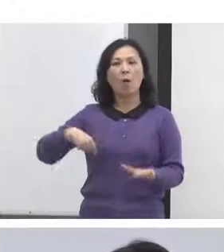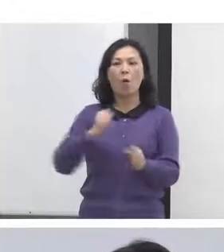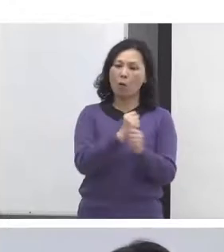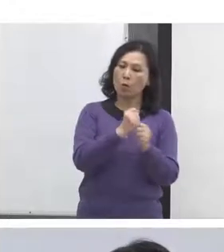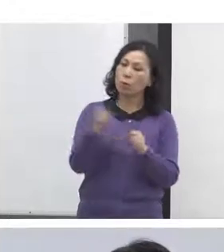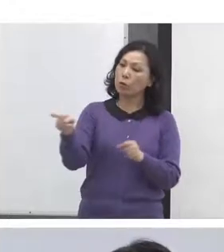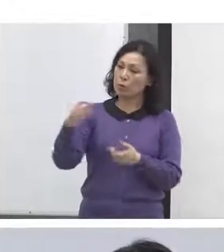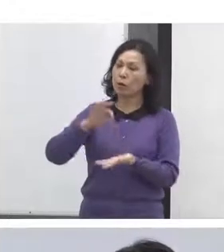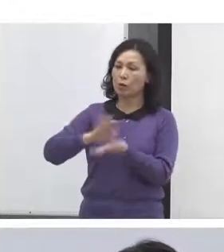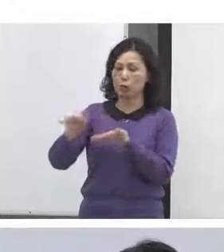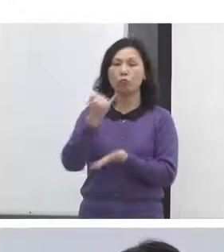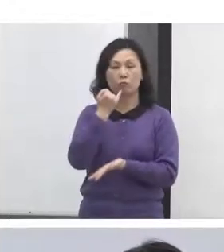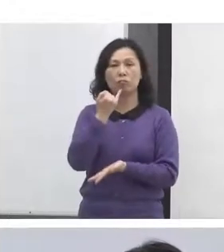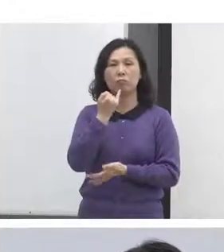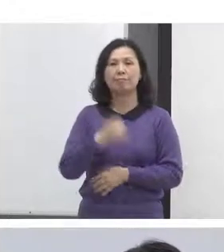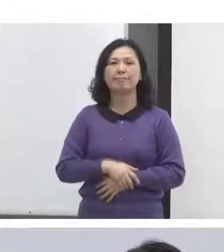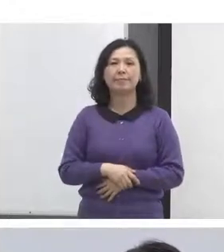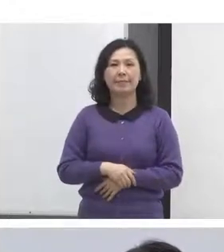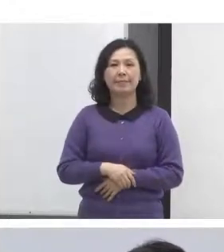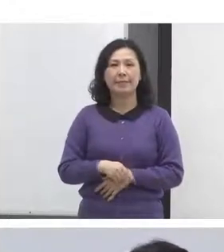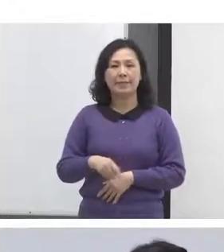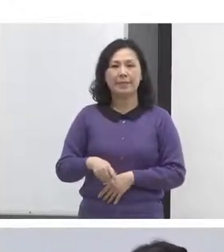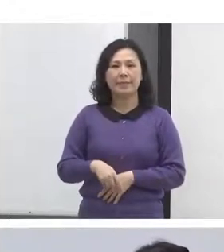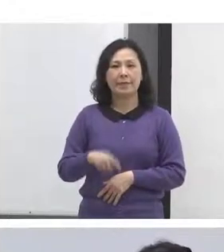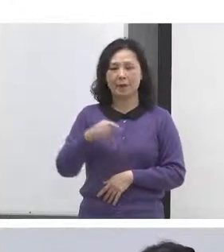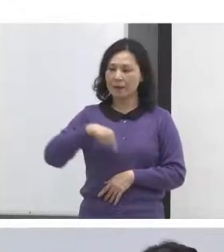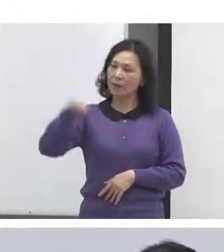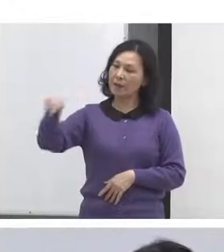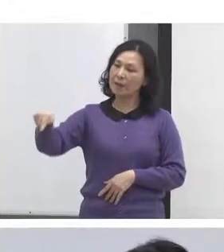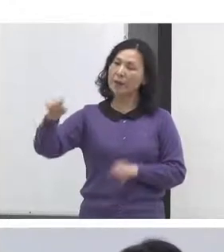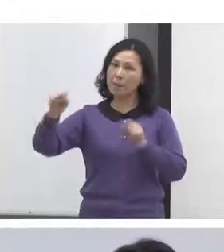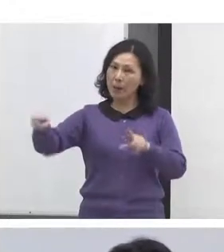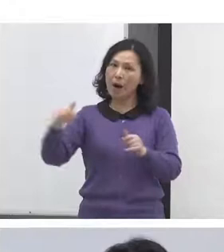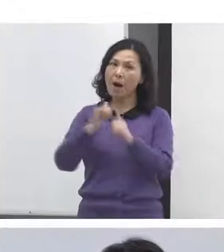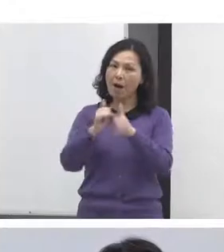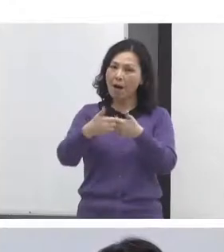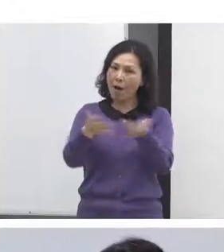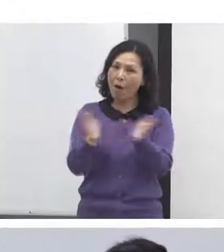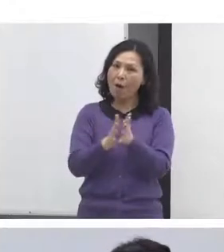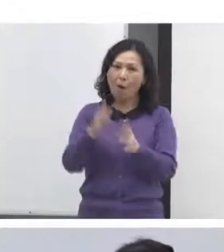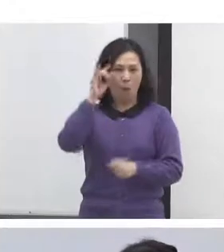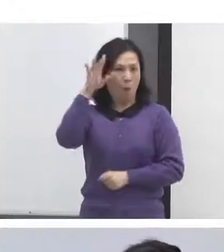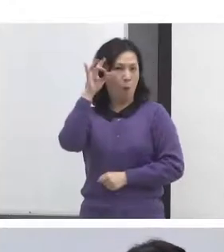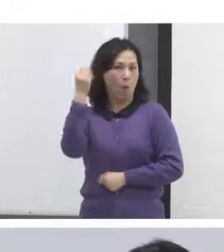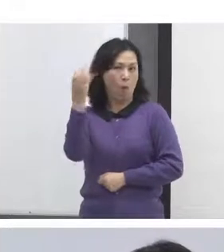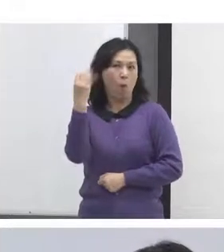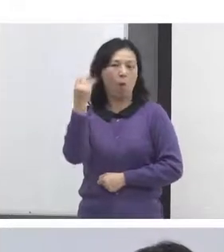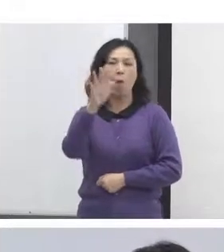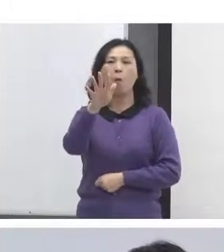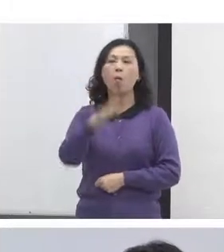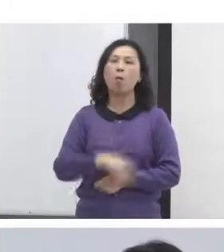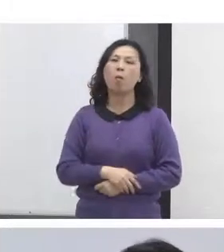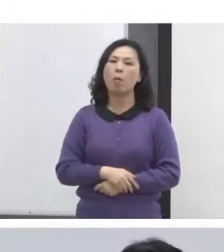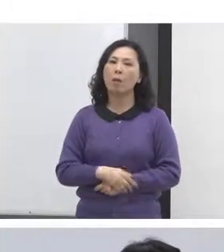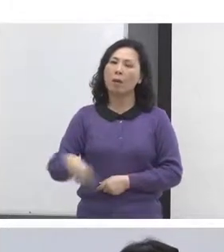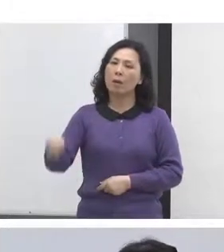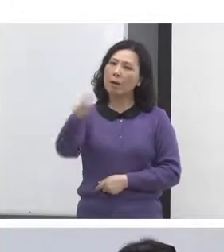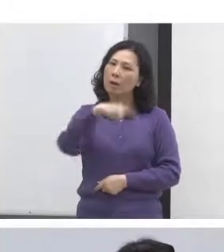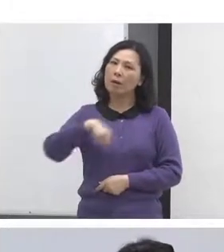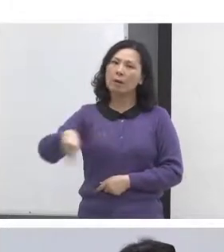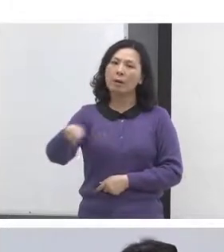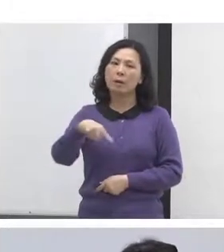用。那这样子的话呢，这个不同的社群就会生出来。那不同的社群，他们是一个 common space， 就是他